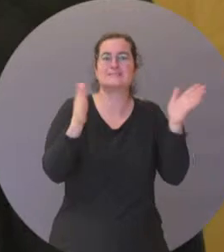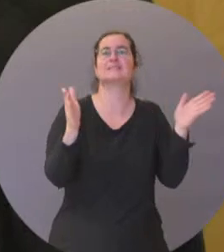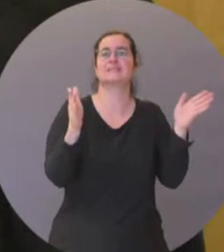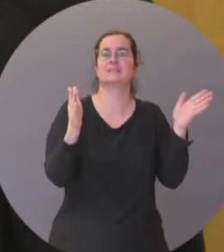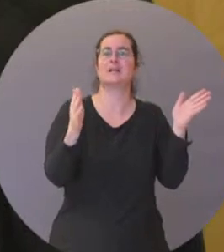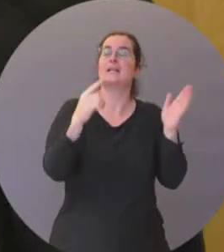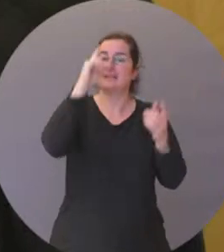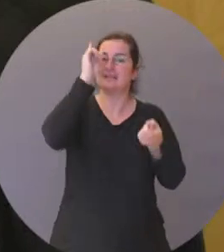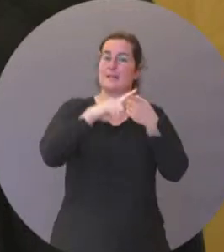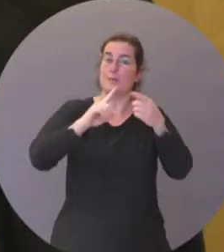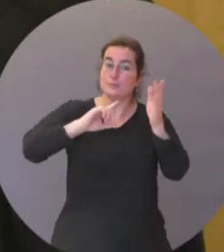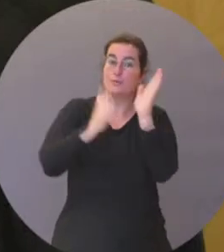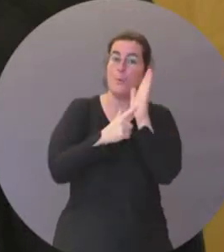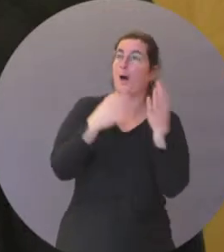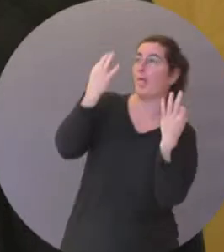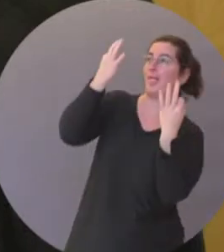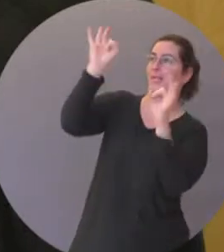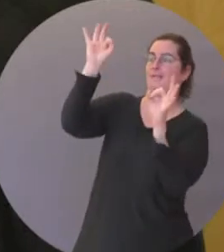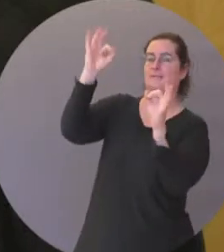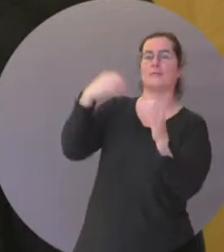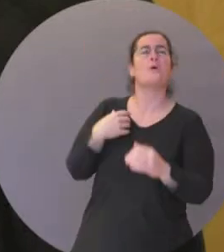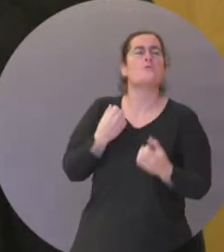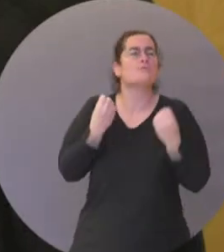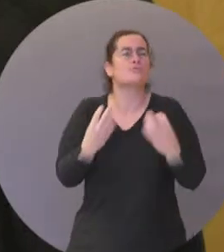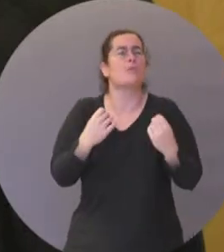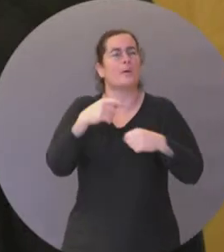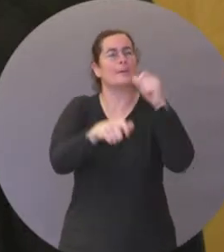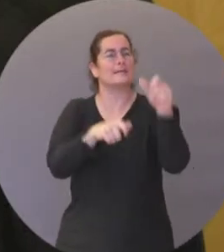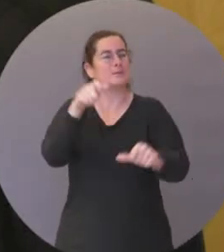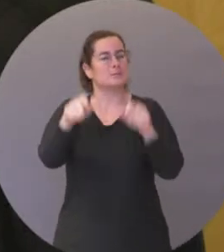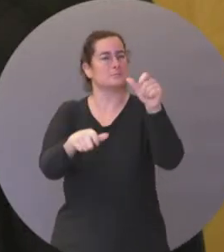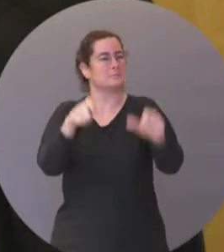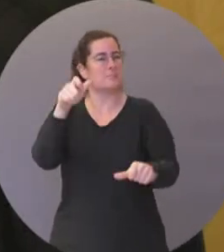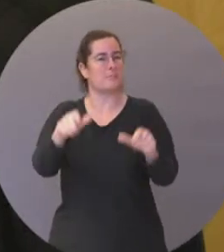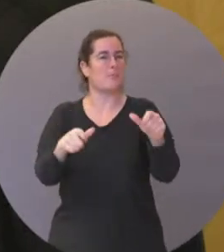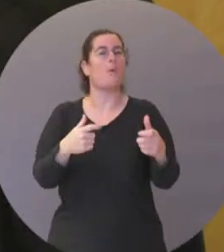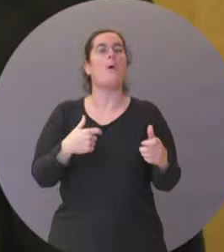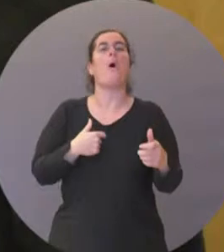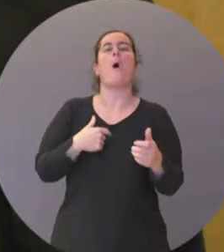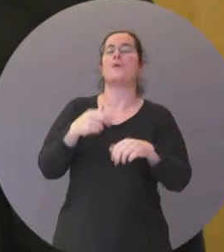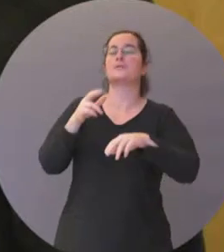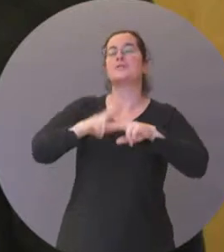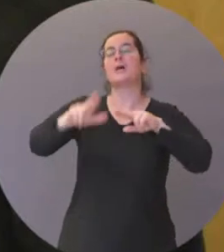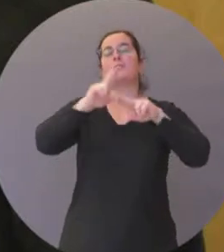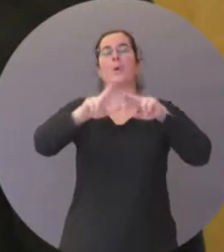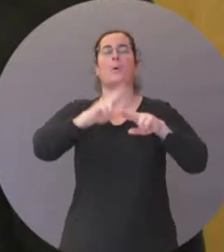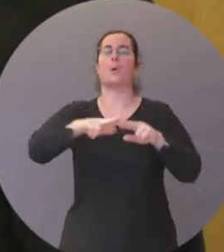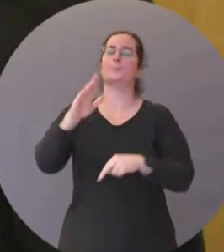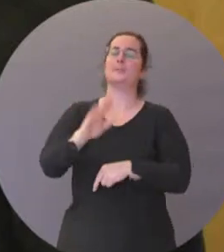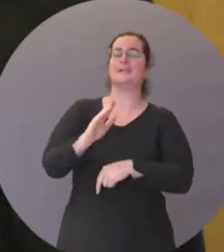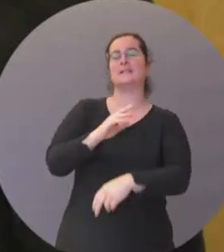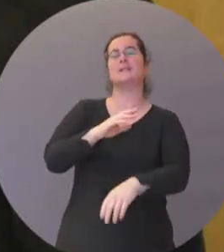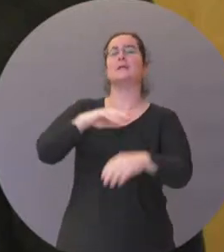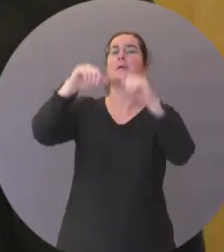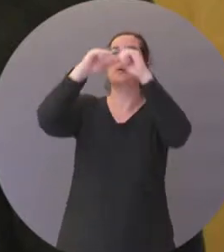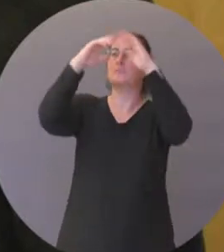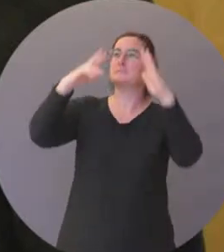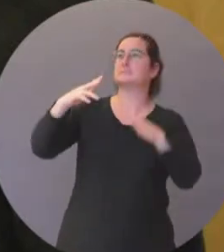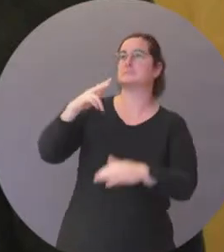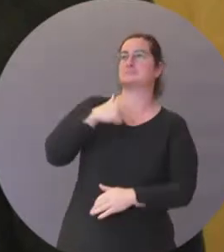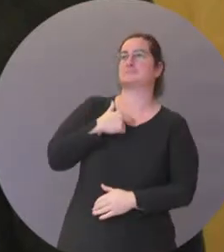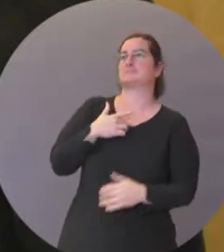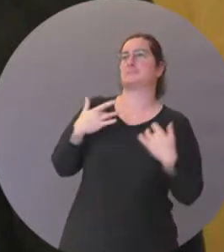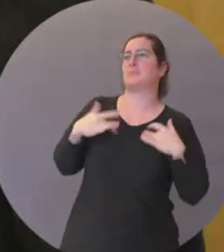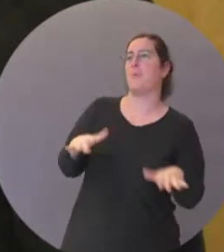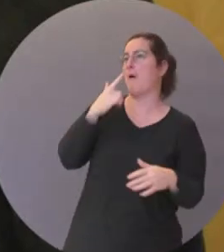au droit bon nombre de d'habitants de notre territoire aujourd'hui se disent de toute façon les travaux de réhabilitation énergétique c'est pas pour moi j'ai jamais